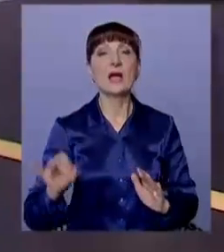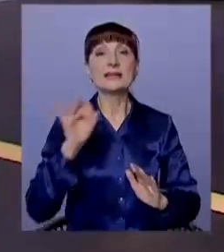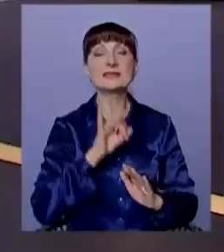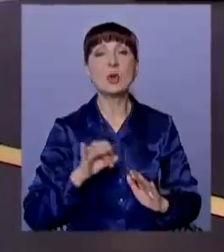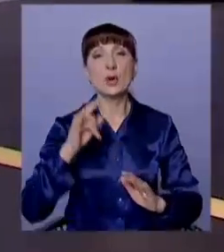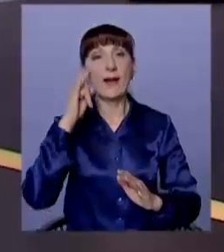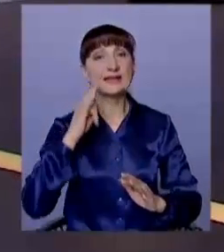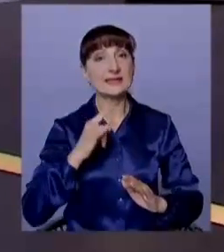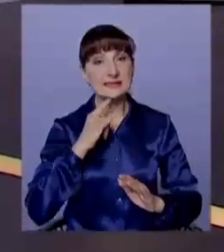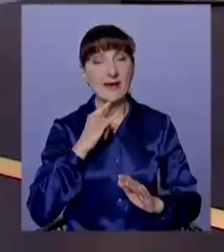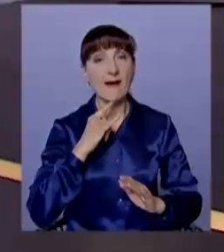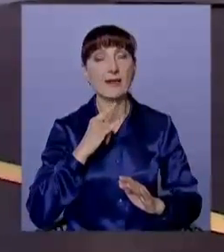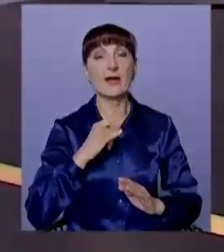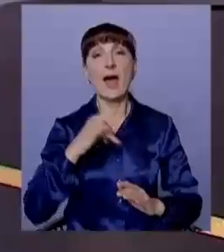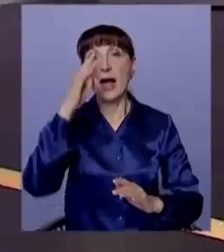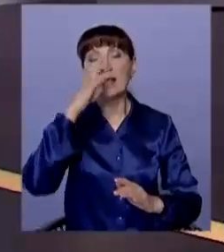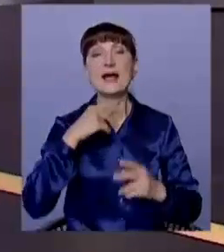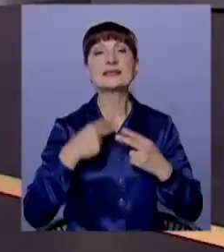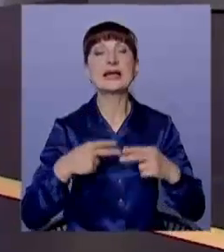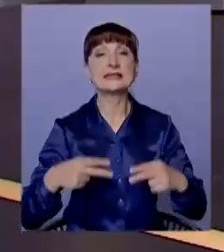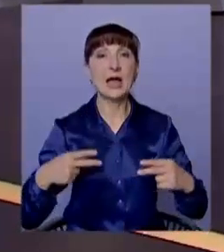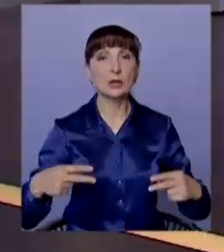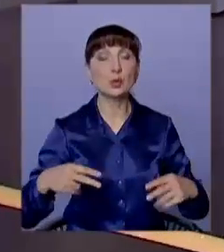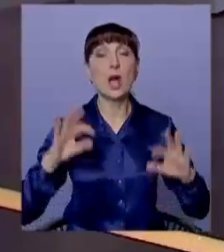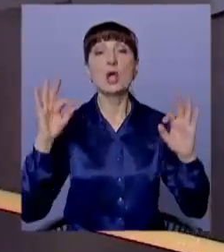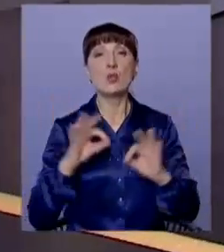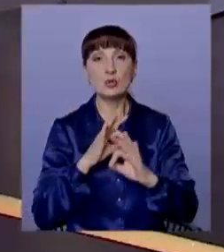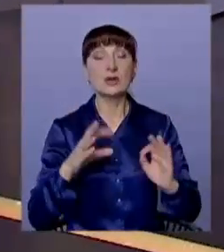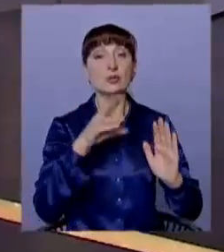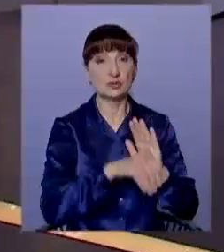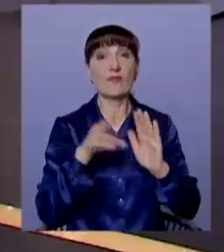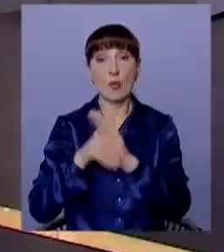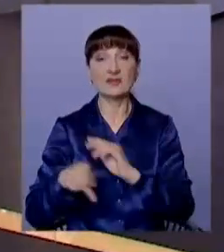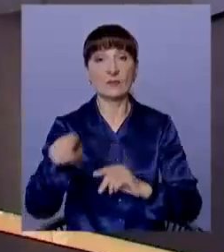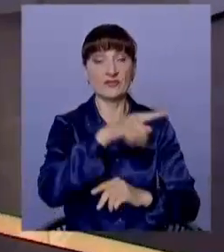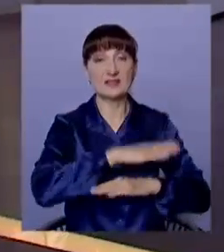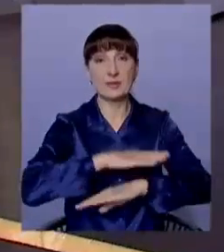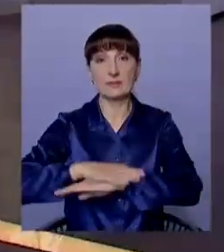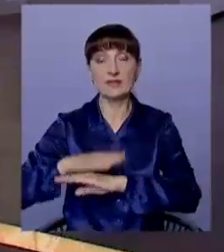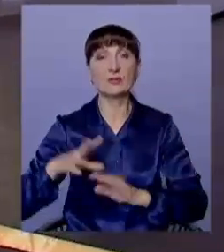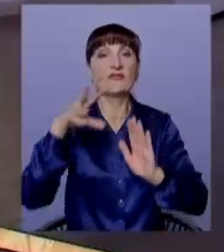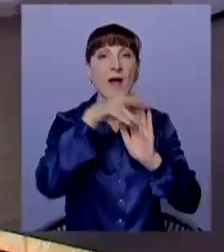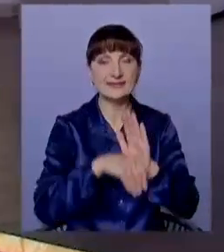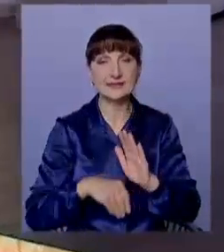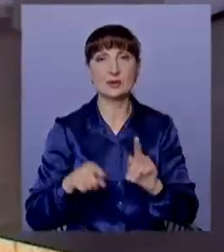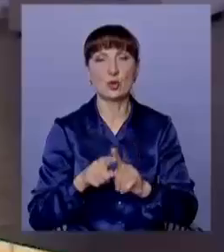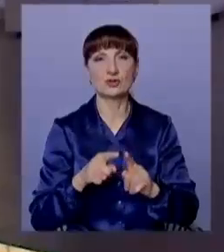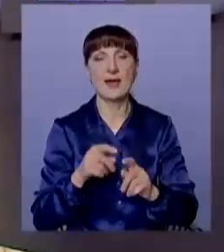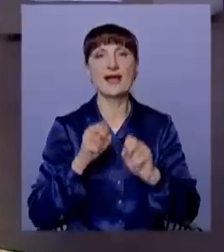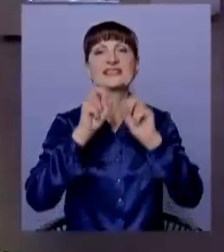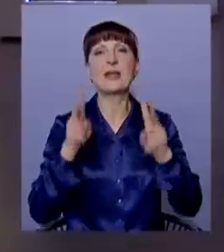история Казахстана, казахская литература, музыка, география. Именно в этих предметах он интегрированно будет введено, как